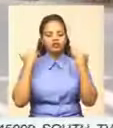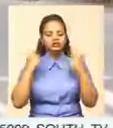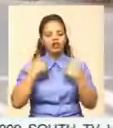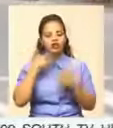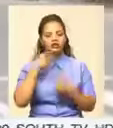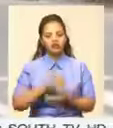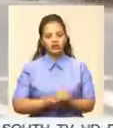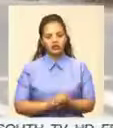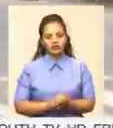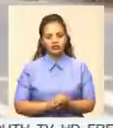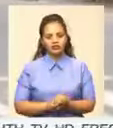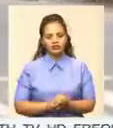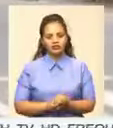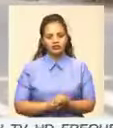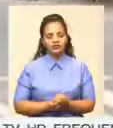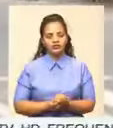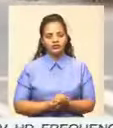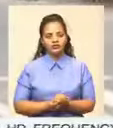ብለዋል